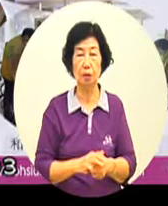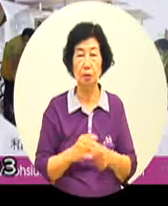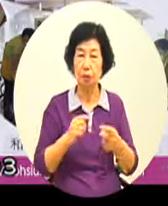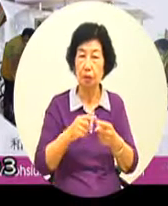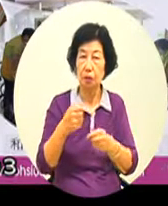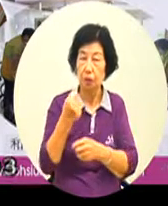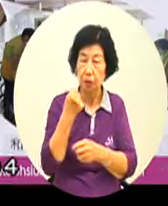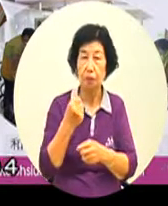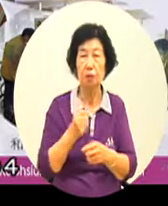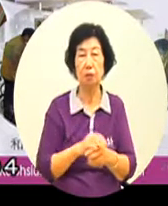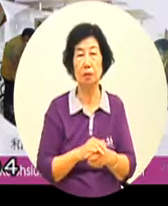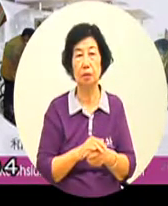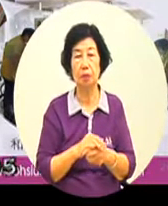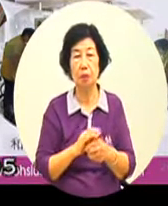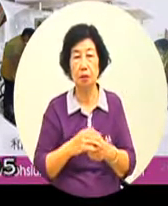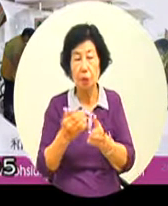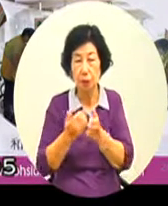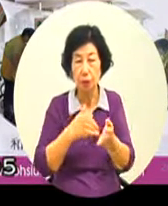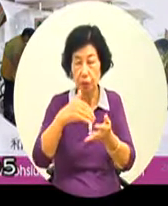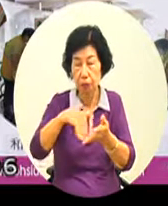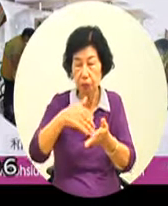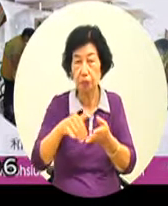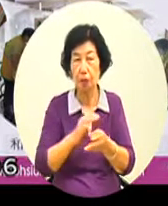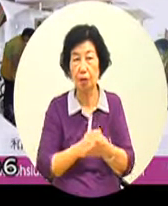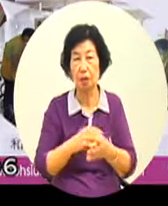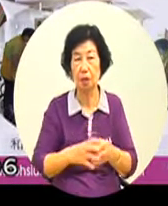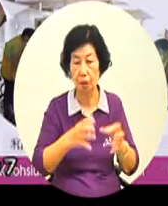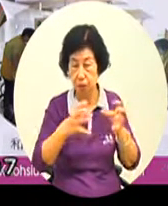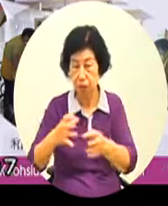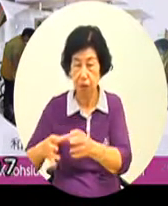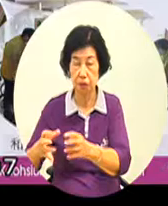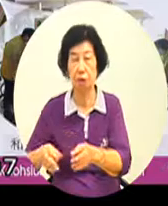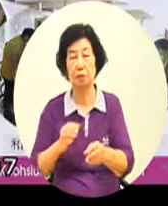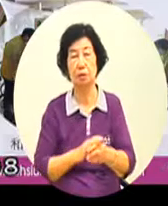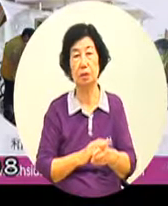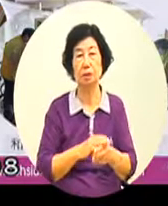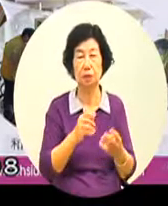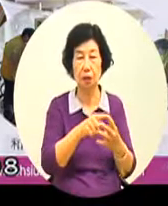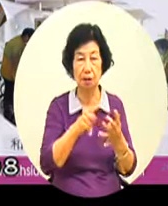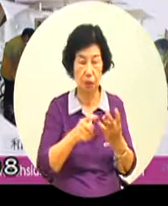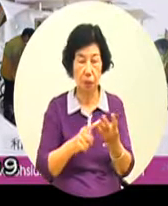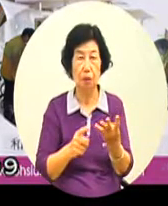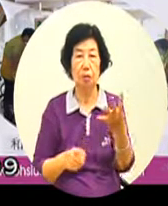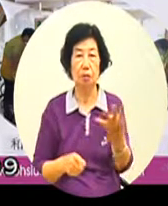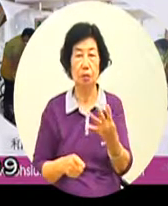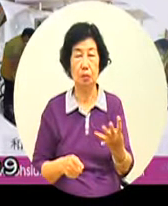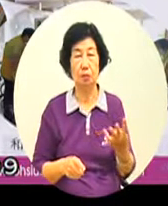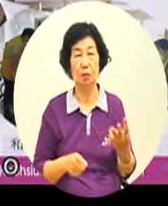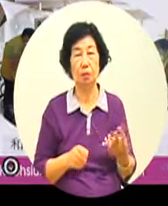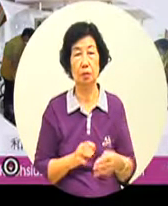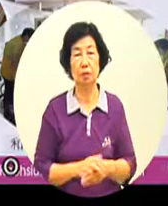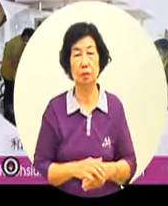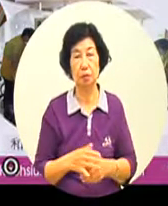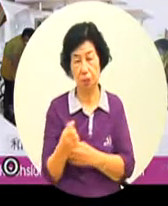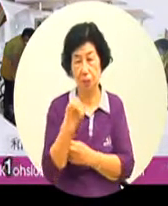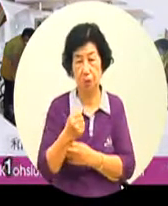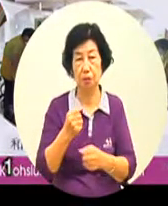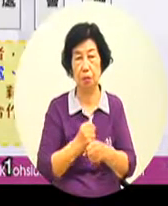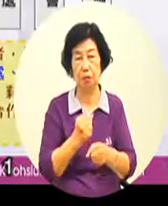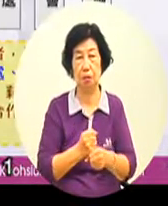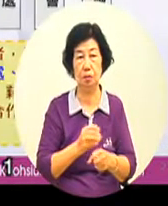分、预算的部分跟据点的部分，也都是我们现在努力在工作的一个